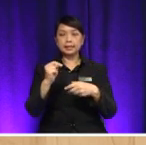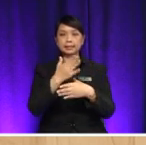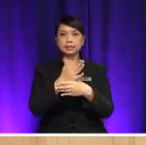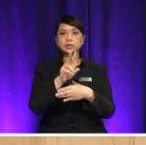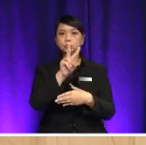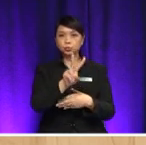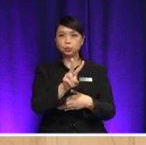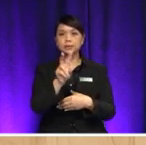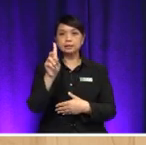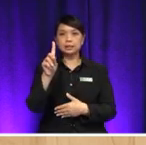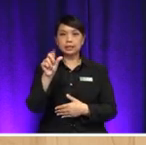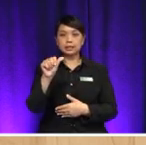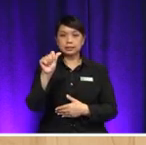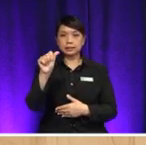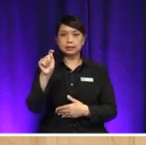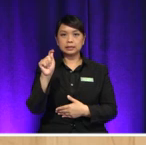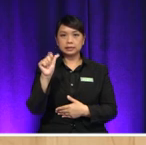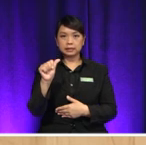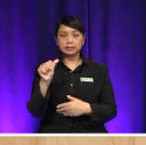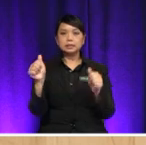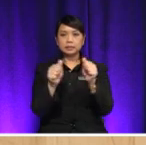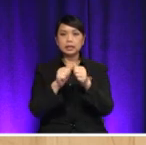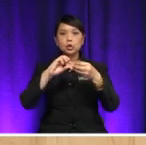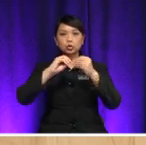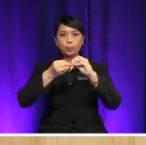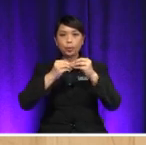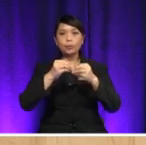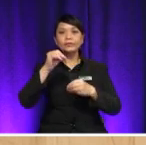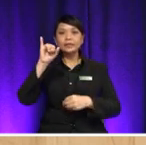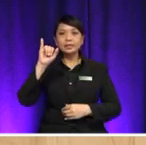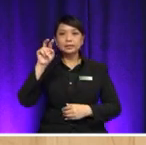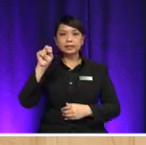sebenarnya Irfan sedang membuat berkaitan dengan nomor indeks